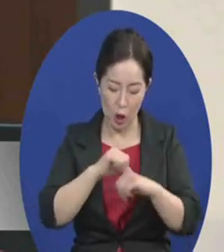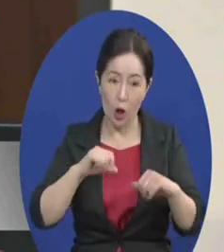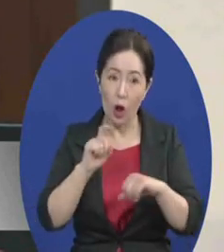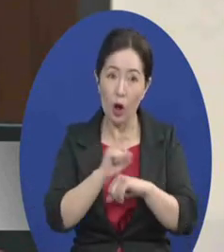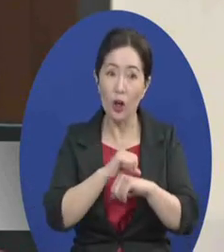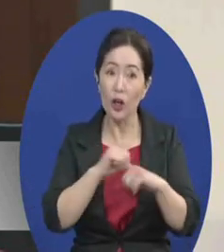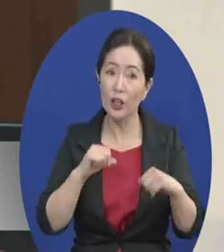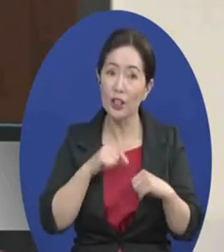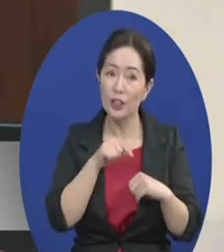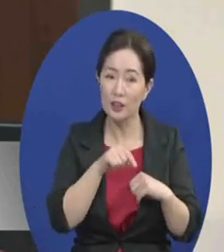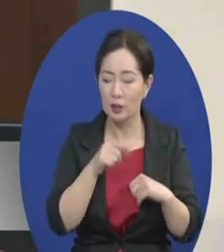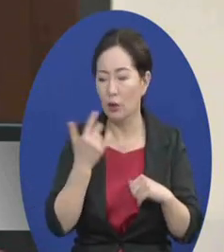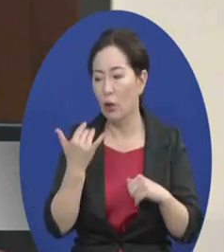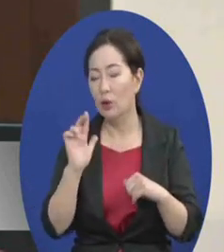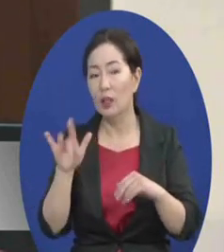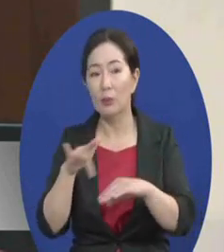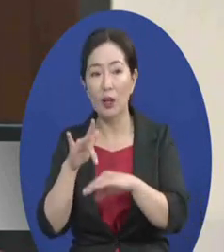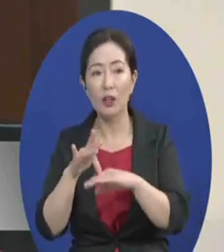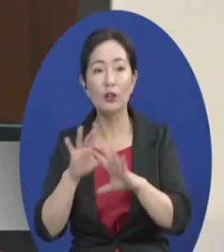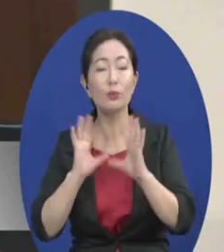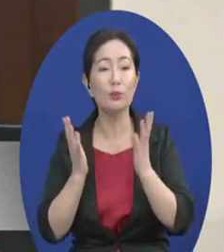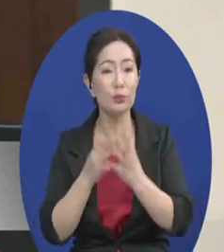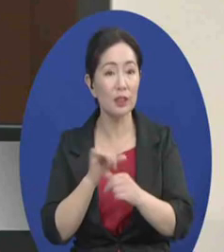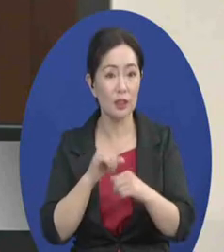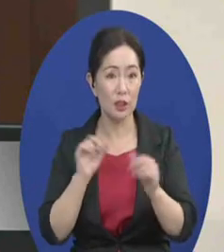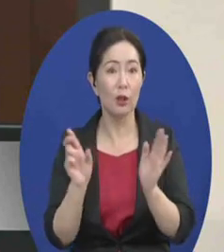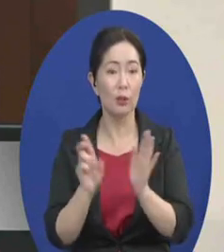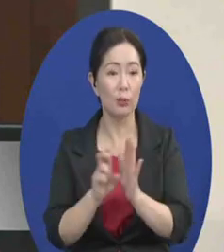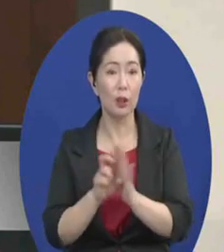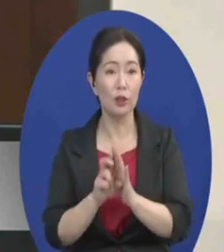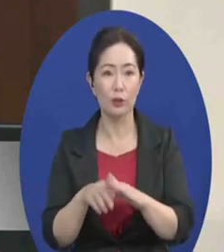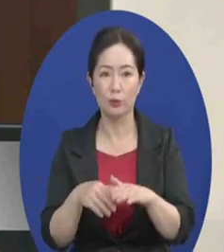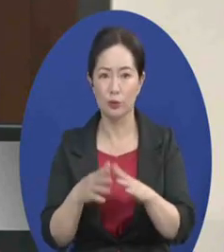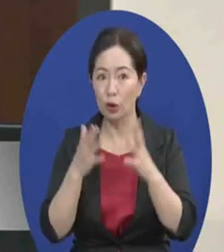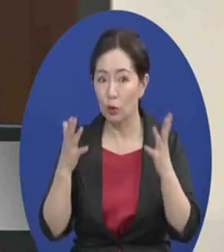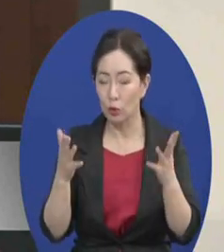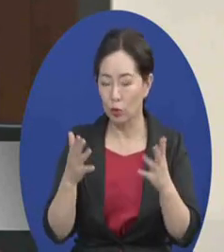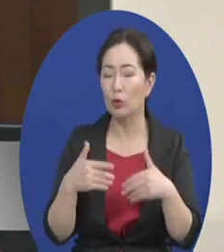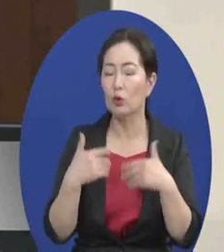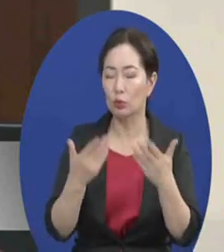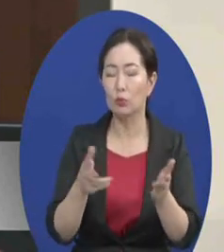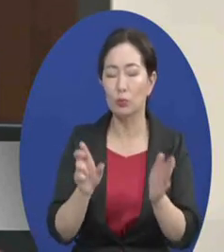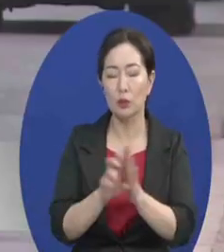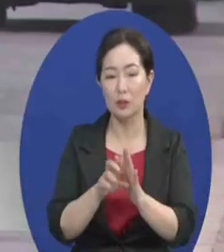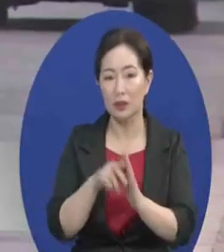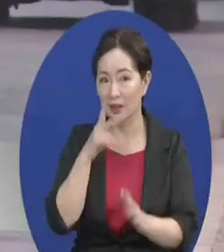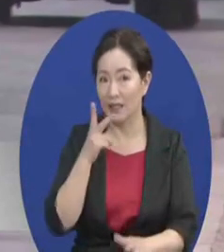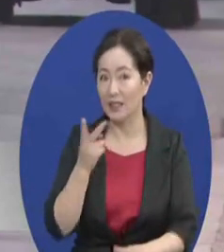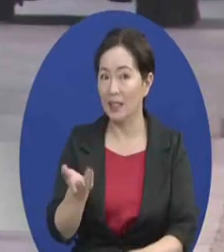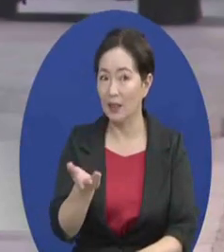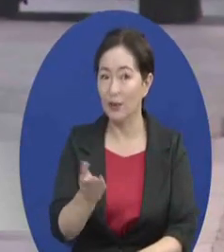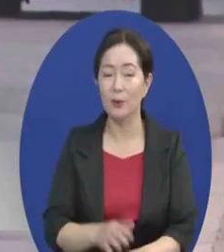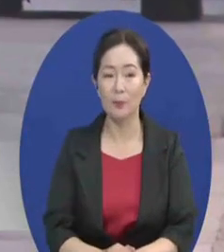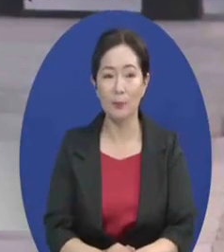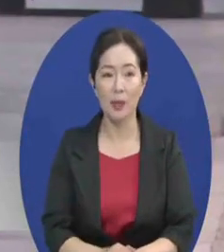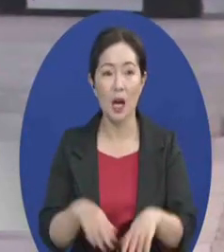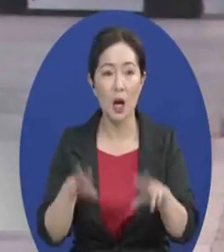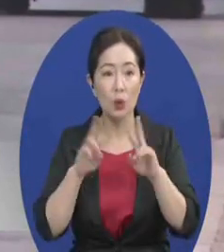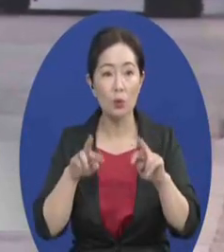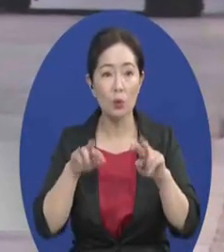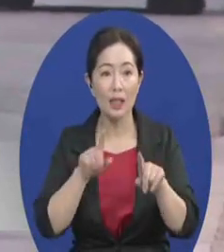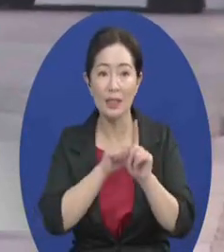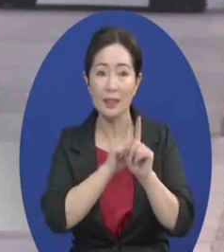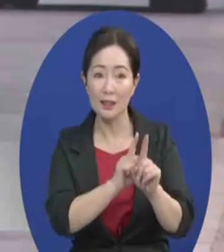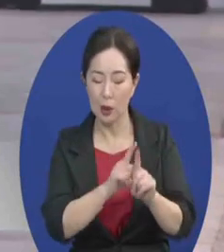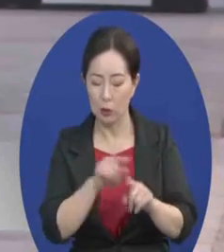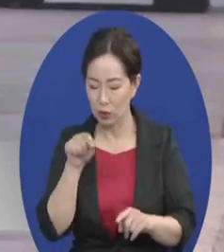нийт дүүргийн иргэдэд нийт Улаанбаатар хотын нийт иргэдэд одоо боломж олцоо өргөн хүрээнд одоо бий болно гэж хотын дарга тарьж байгаа. Судалгаагаар